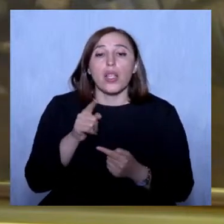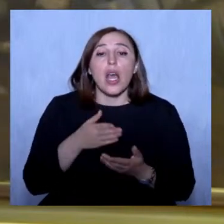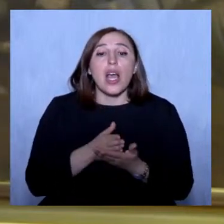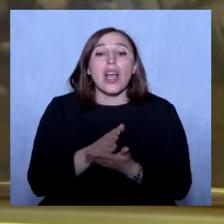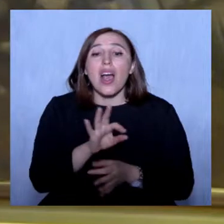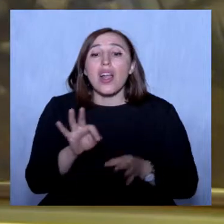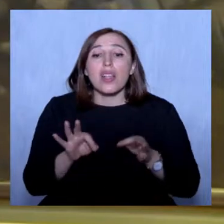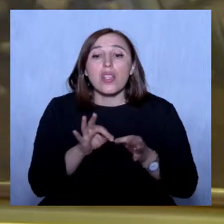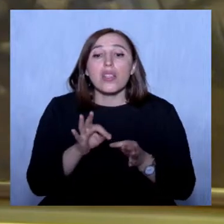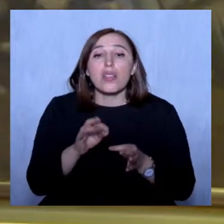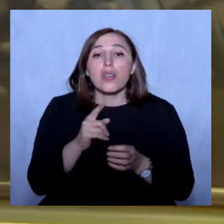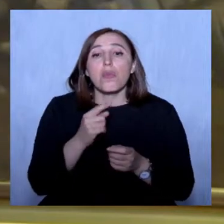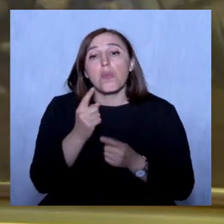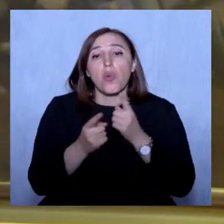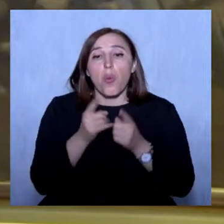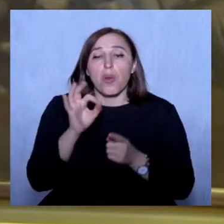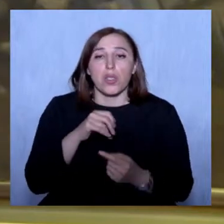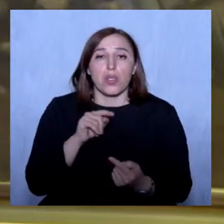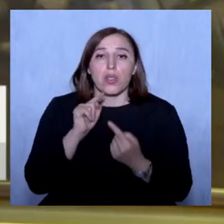փոպոխությունը։